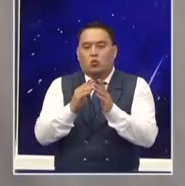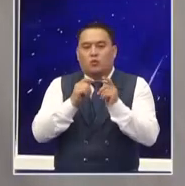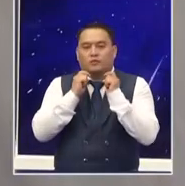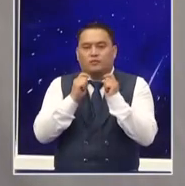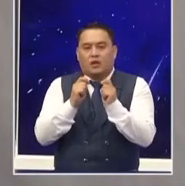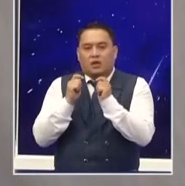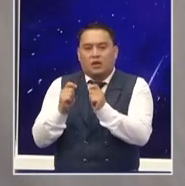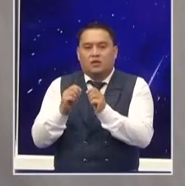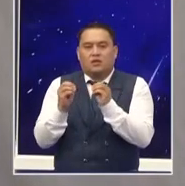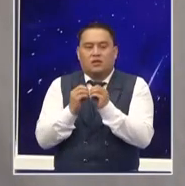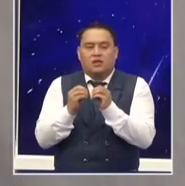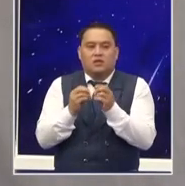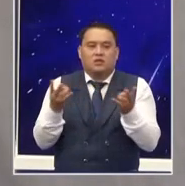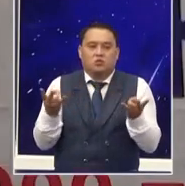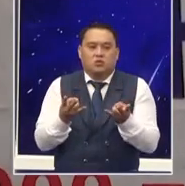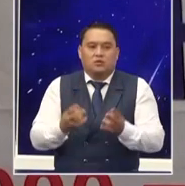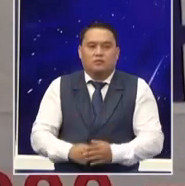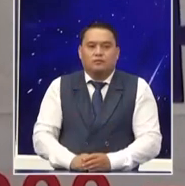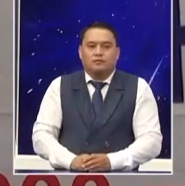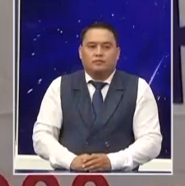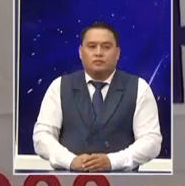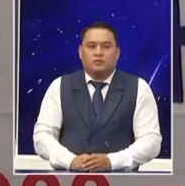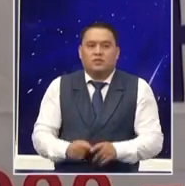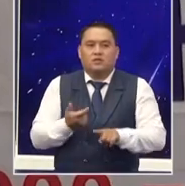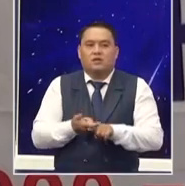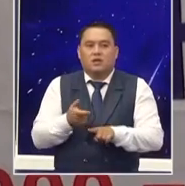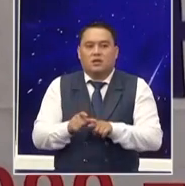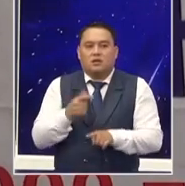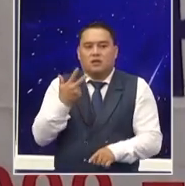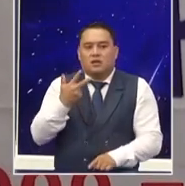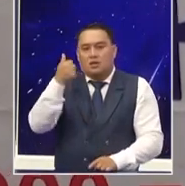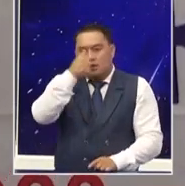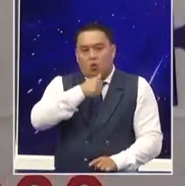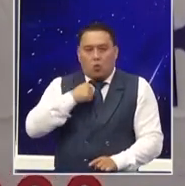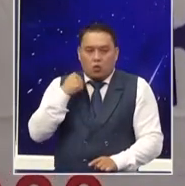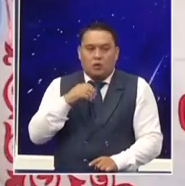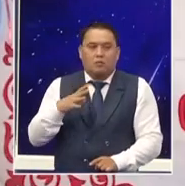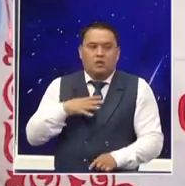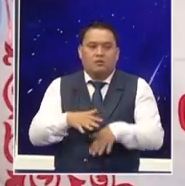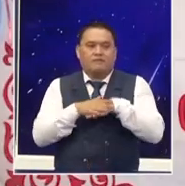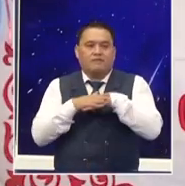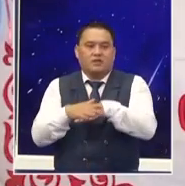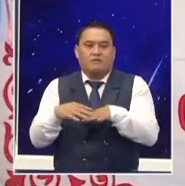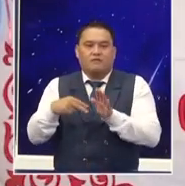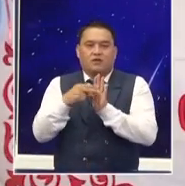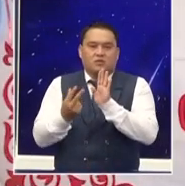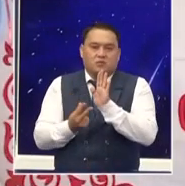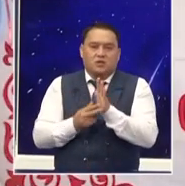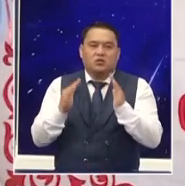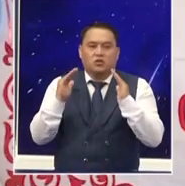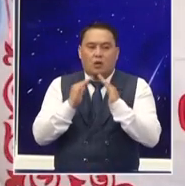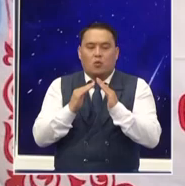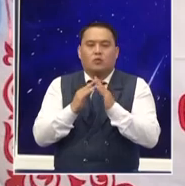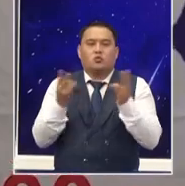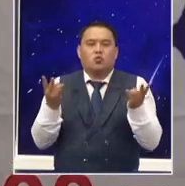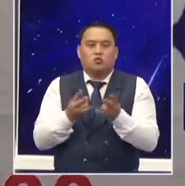приобрели уже более десятка нуждающихся. За эти три года в Алматинской области было выделено 18 домов для нуждающих